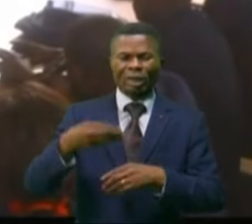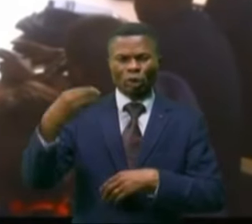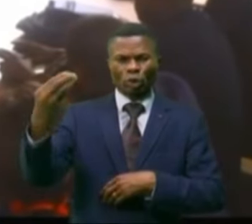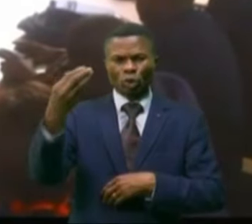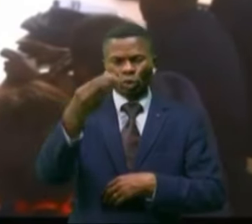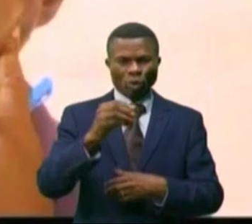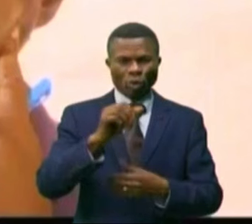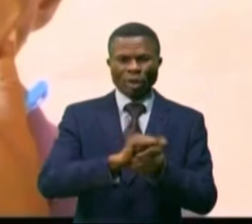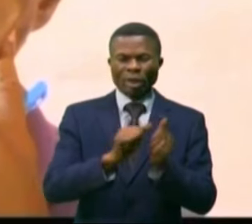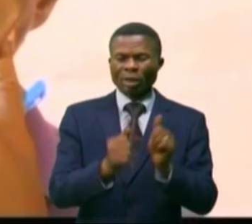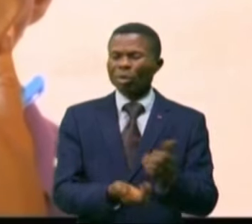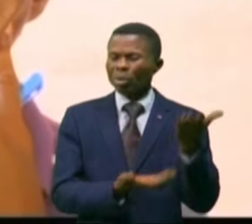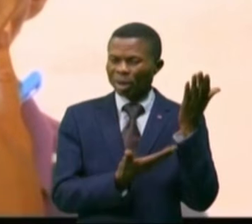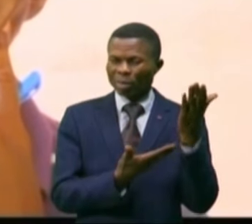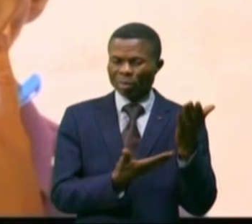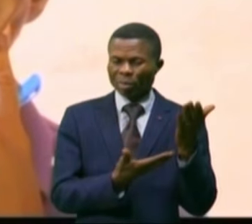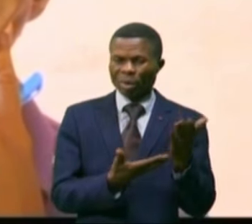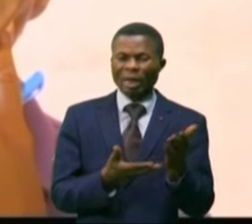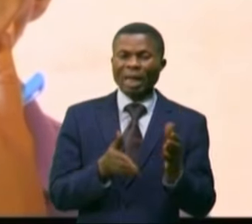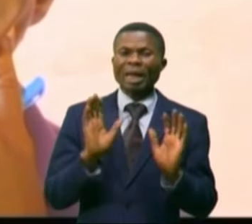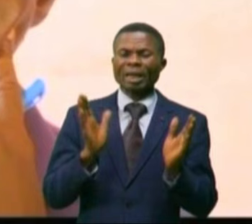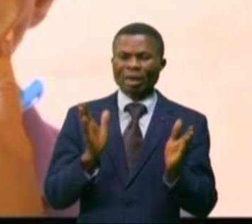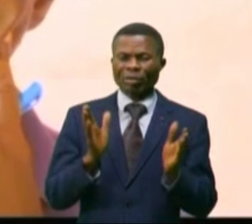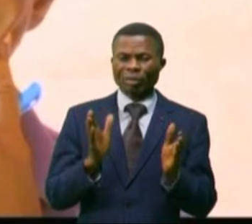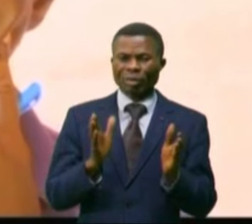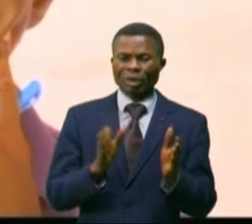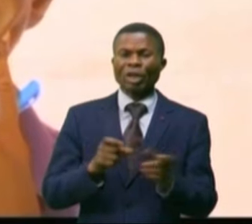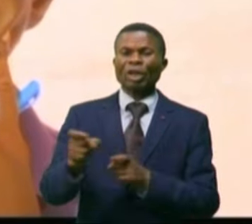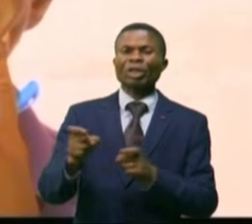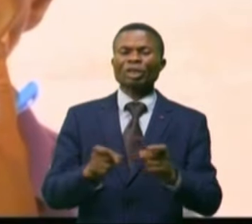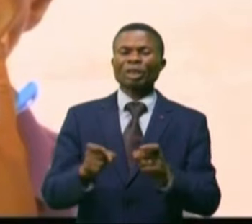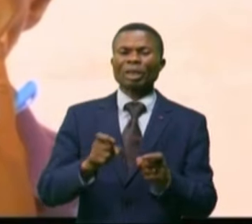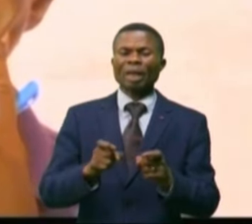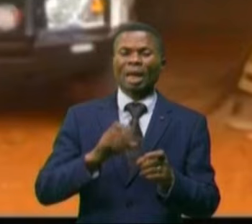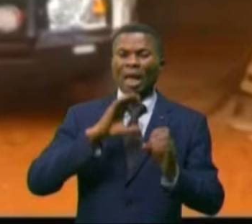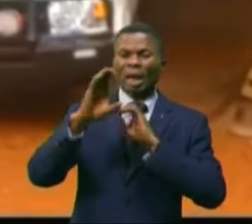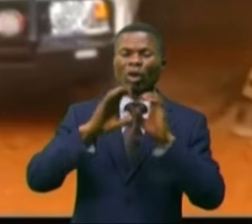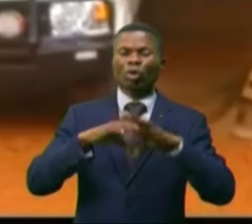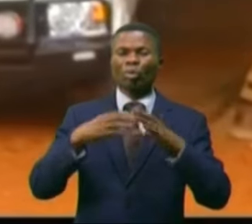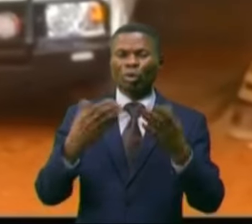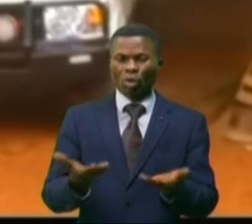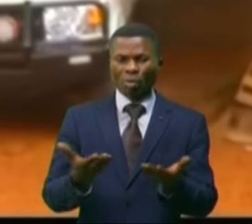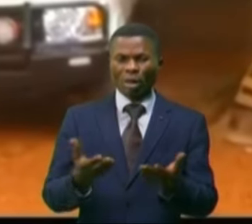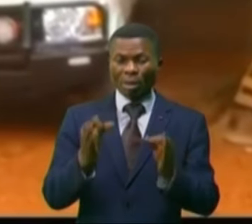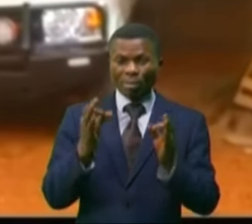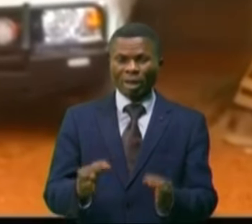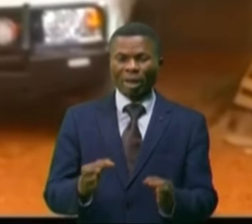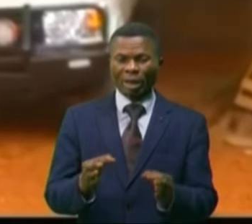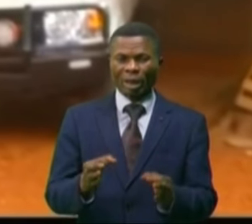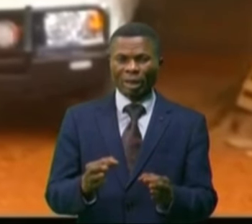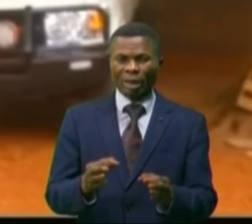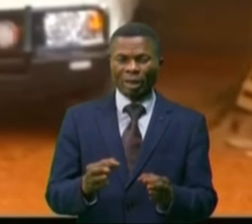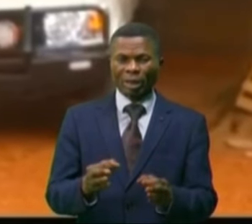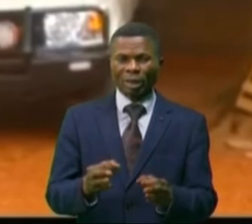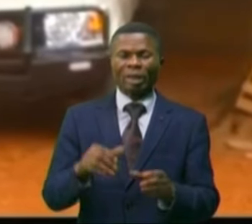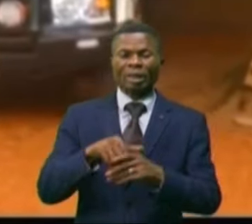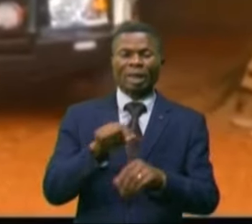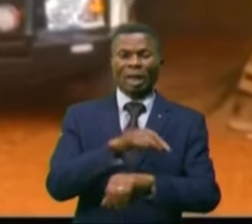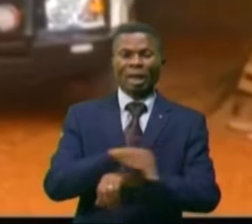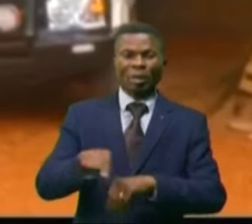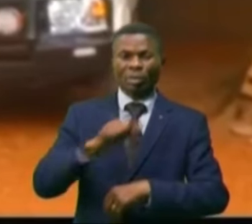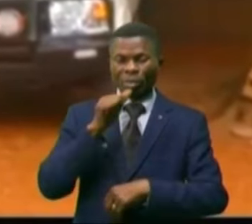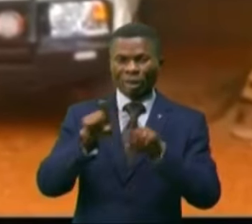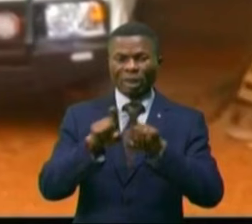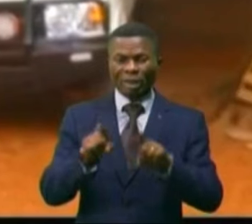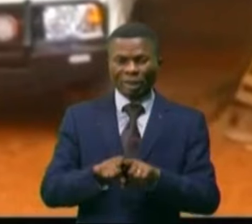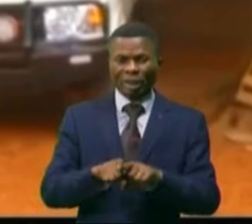très glissant et la gestion n'est pas seulement gérée et administrativement, il y a aussi la